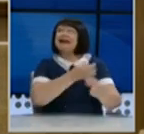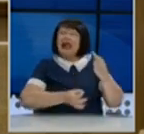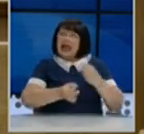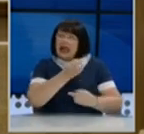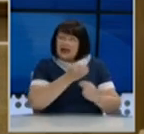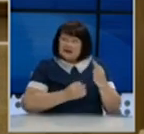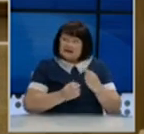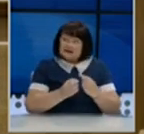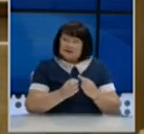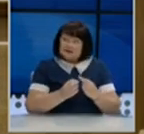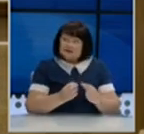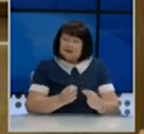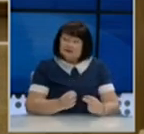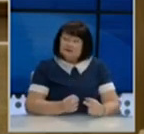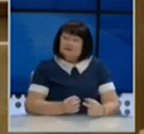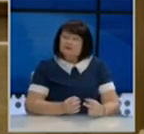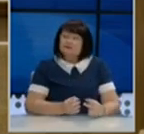να